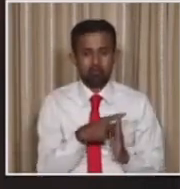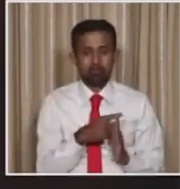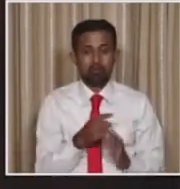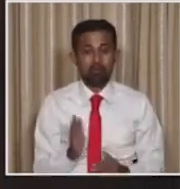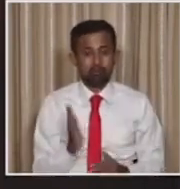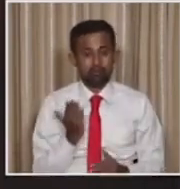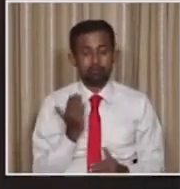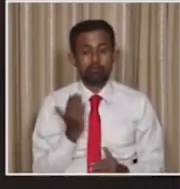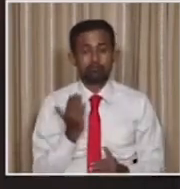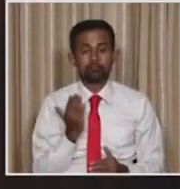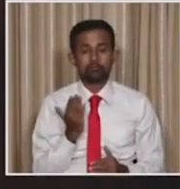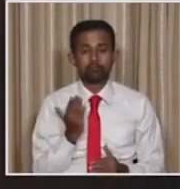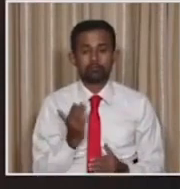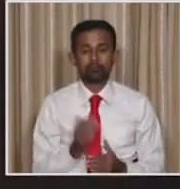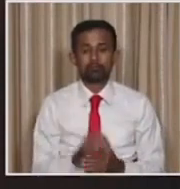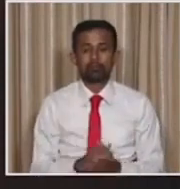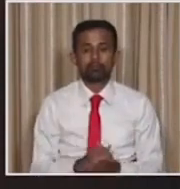තමයි